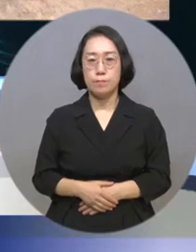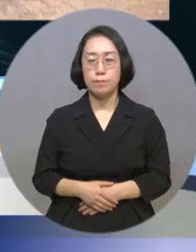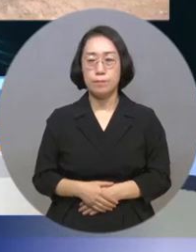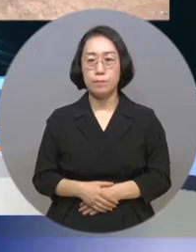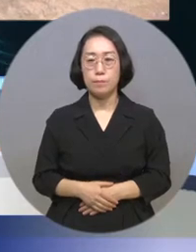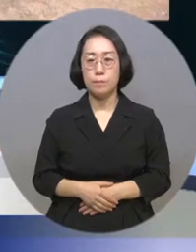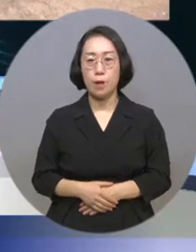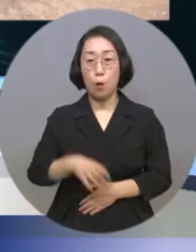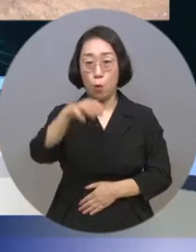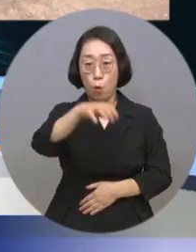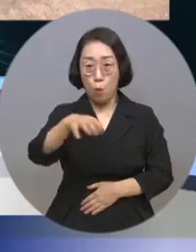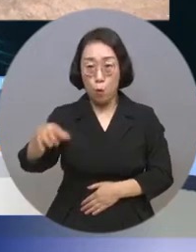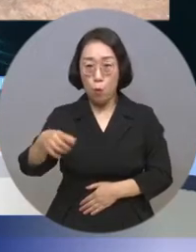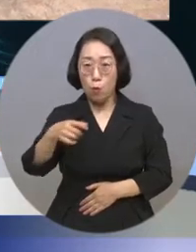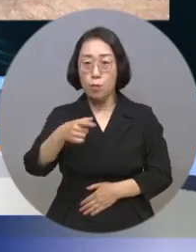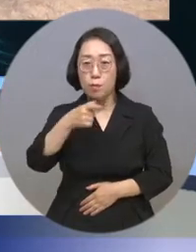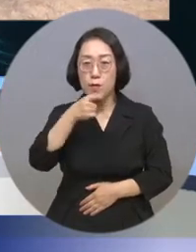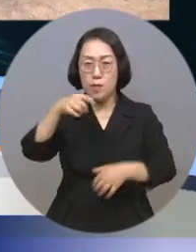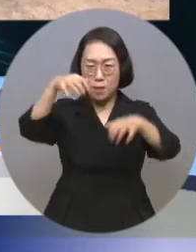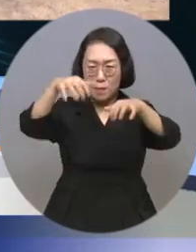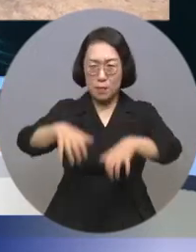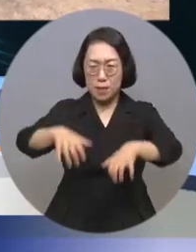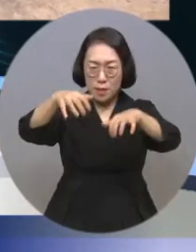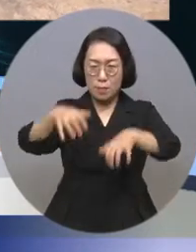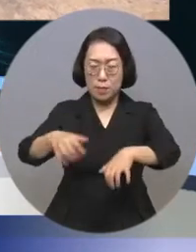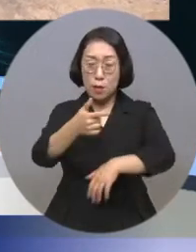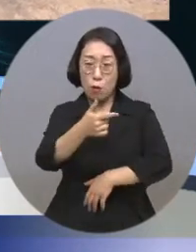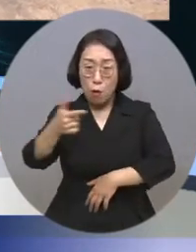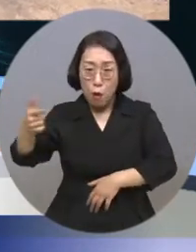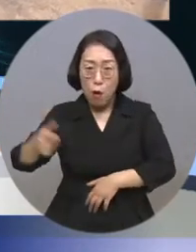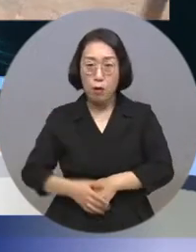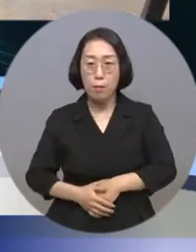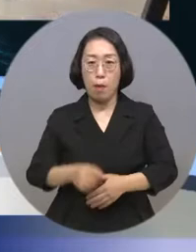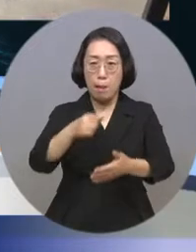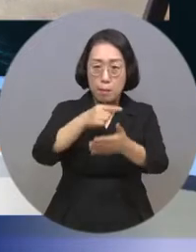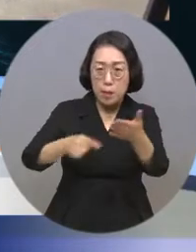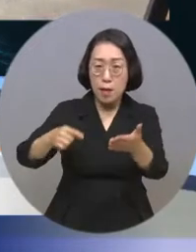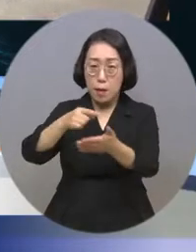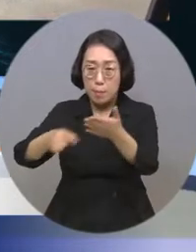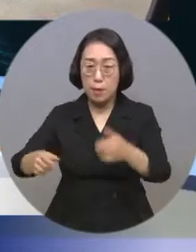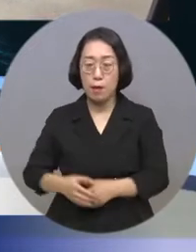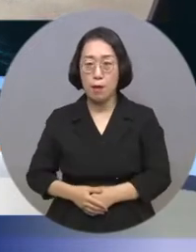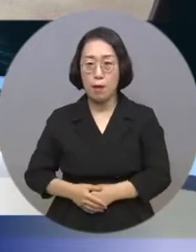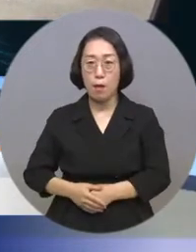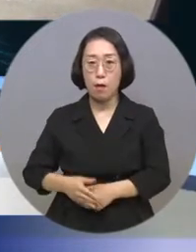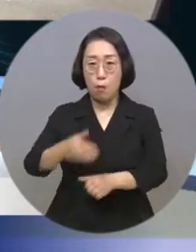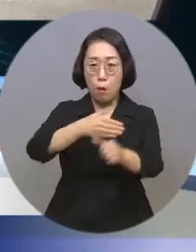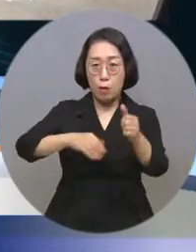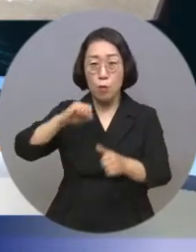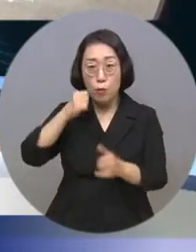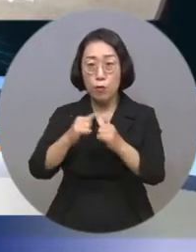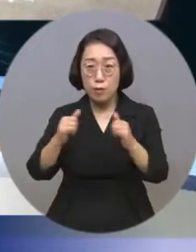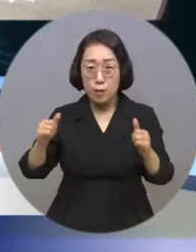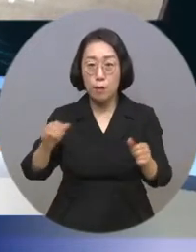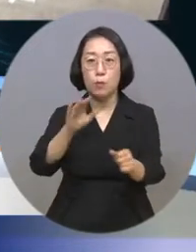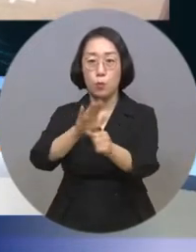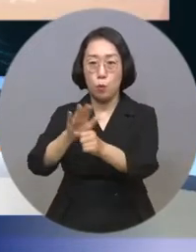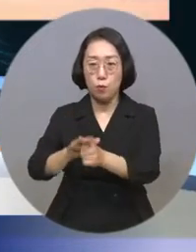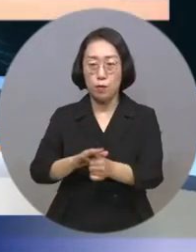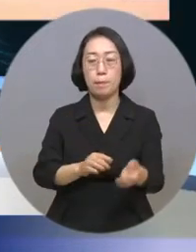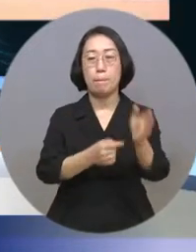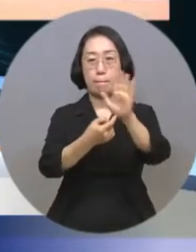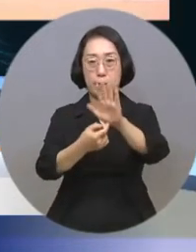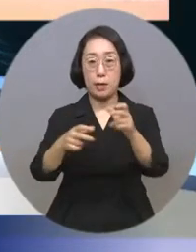전국 곳곳에 기록적인 폭우로 인한 피해가 속출한 가운데 어려움을 겪는 이들을 위한 지원이 발표됐습니다